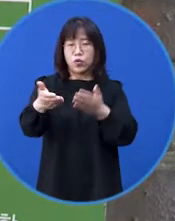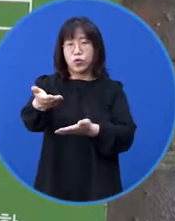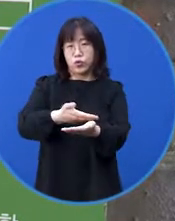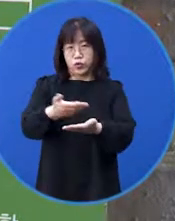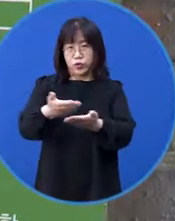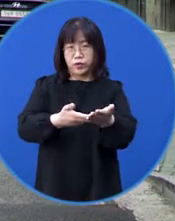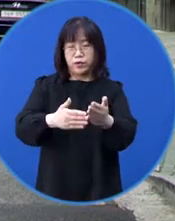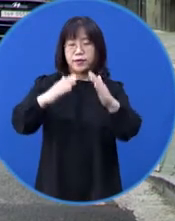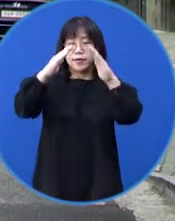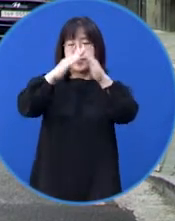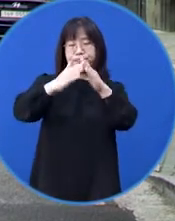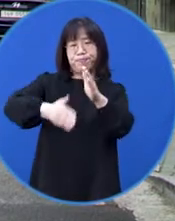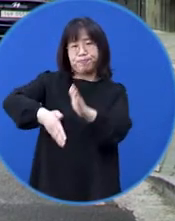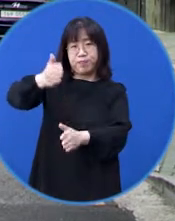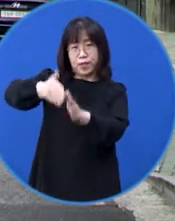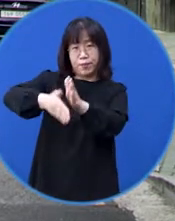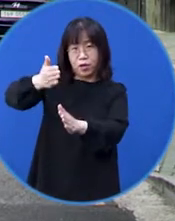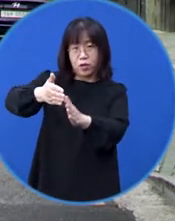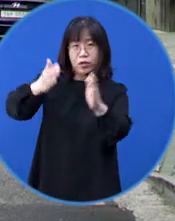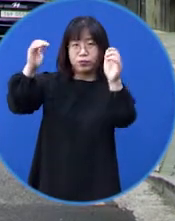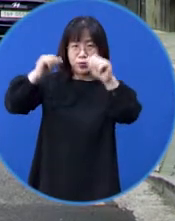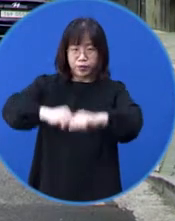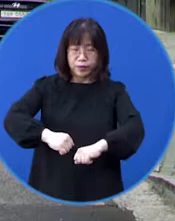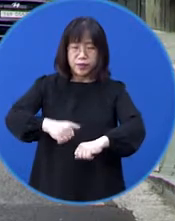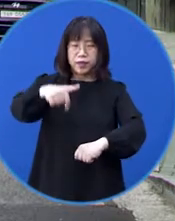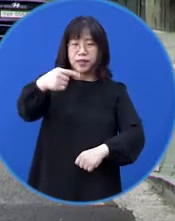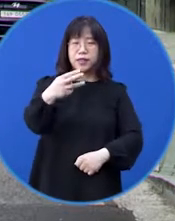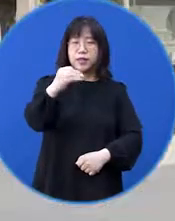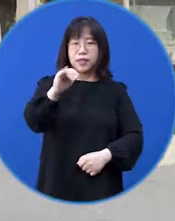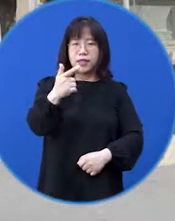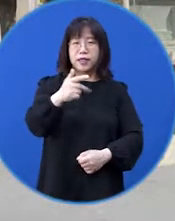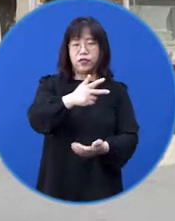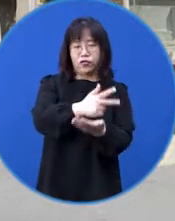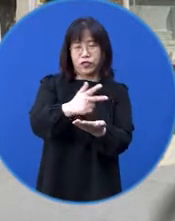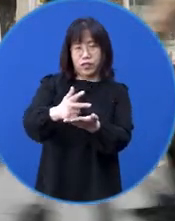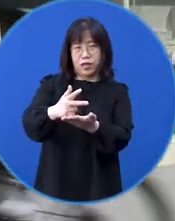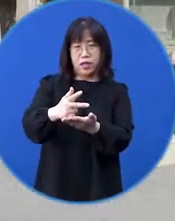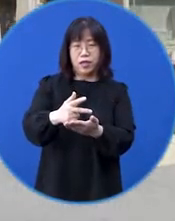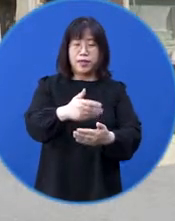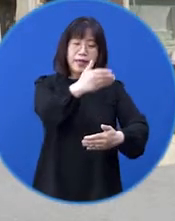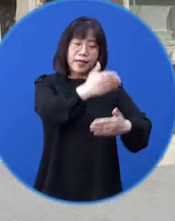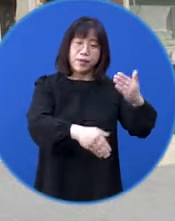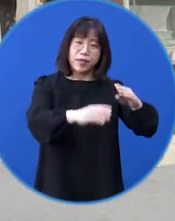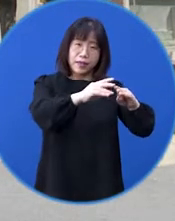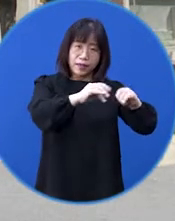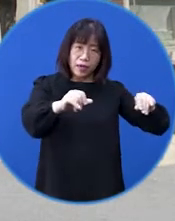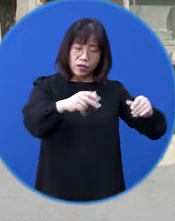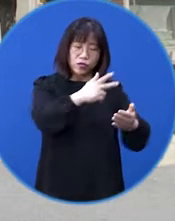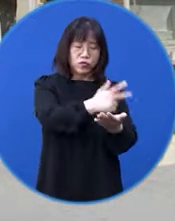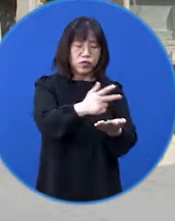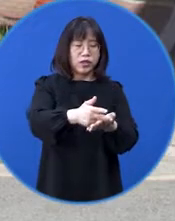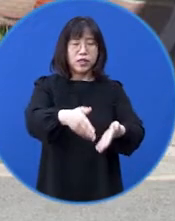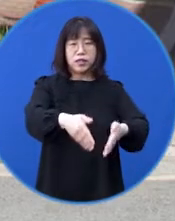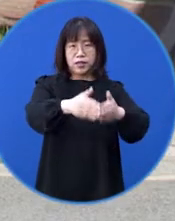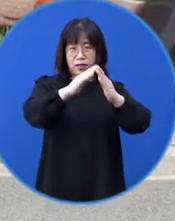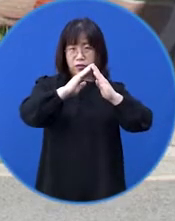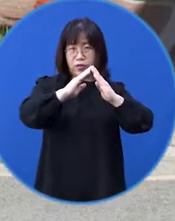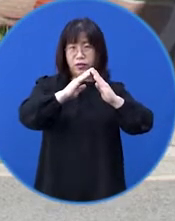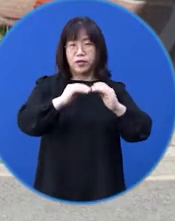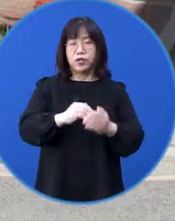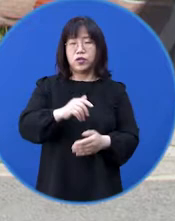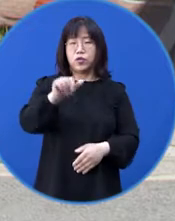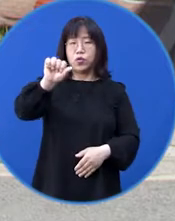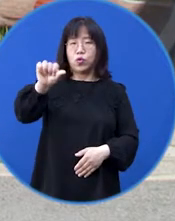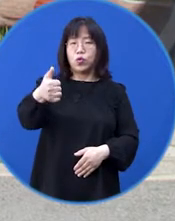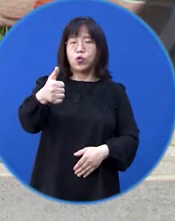공유 사업과 함께 주택가 담장을 허물고 주차장을 만드는 그린 파킹 사업, 자투리 땅을 활용한 주차장